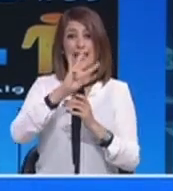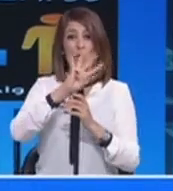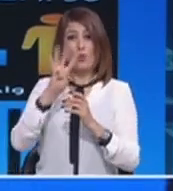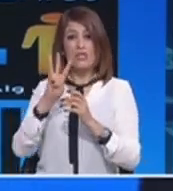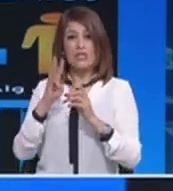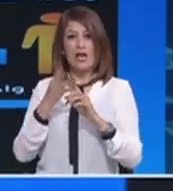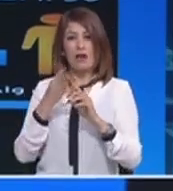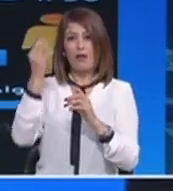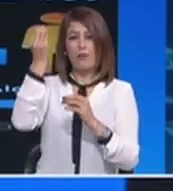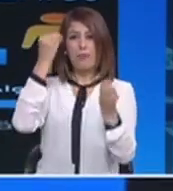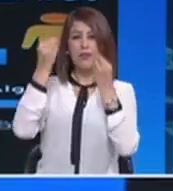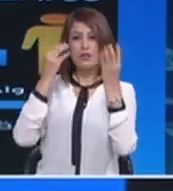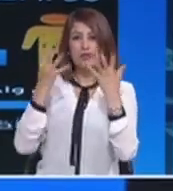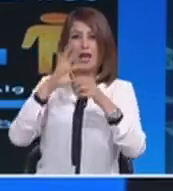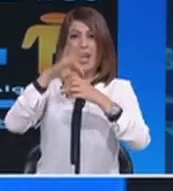الحلول